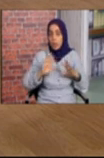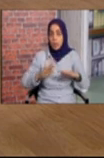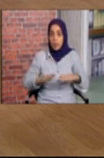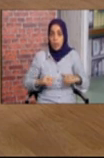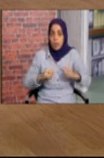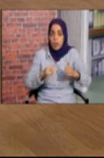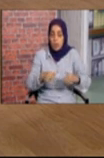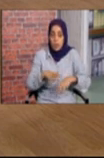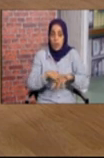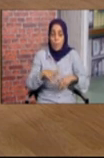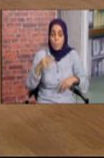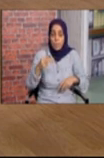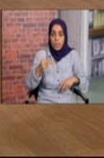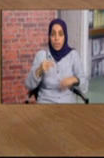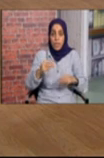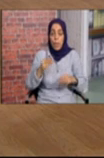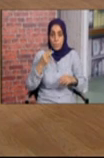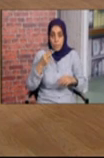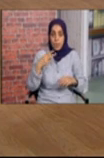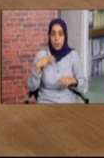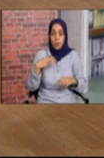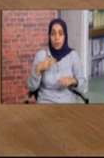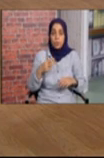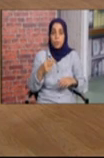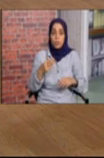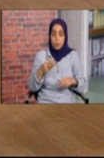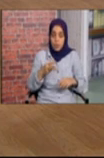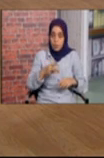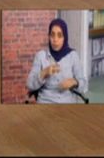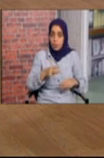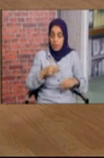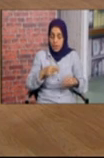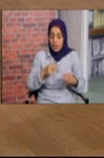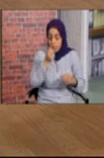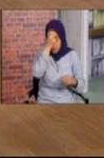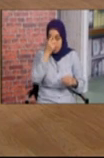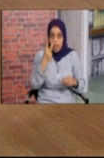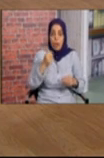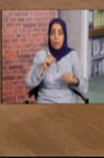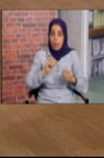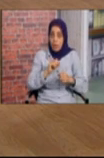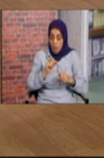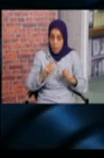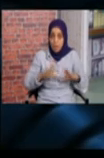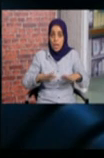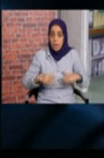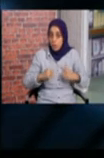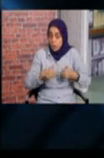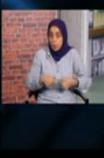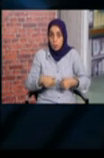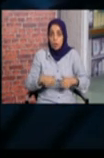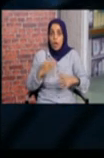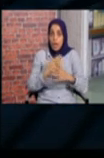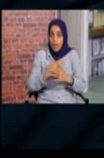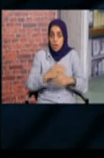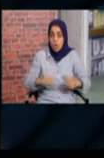ان احنا نعمل 200,000 عمليه. 200,000 عمليه؟ 200,000 عمليه، ده المستهدف من المبادره.